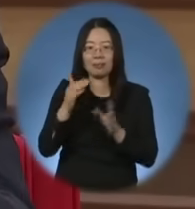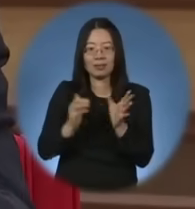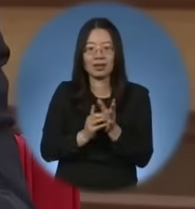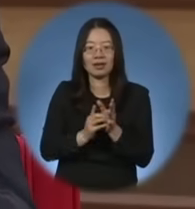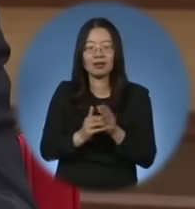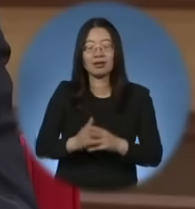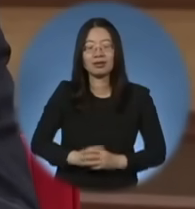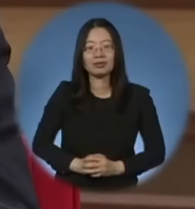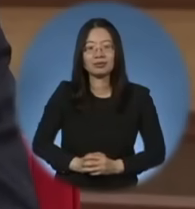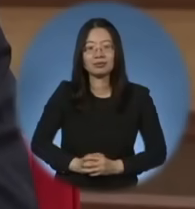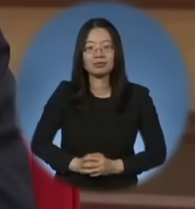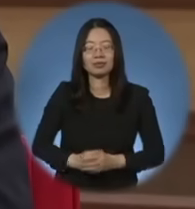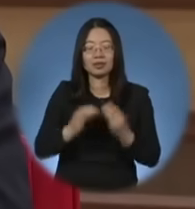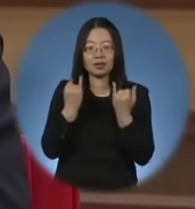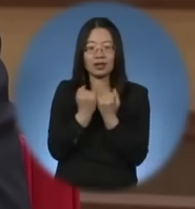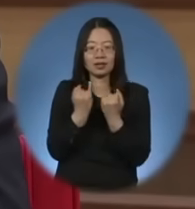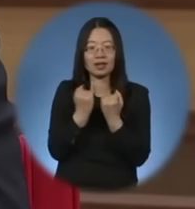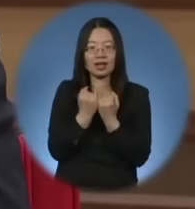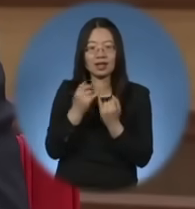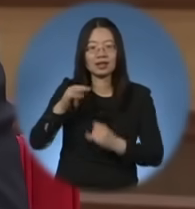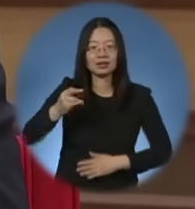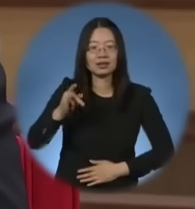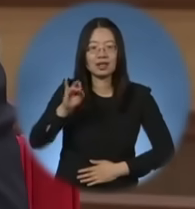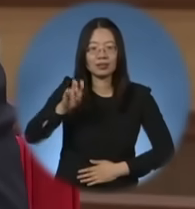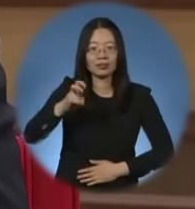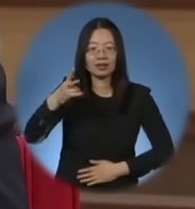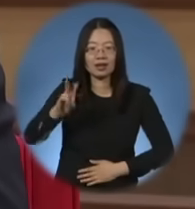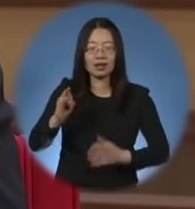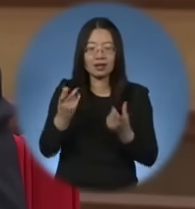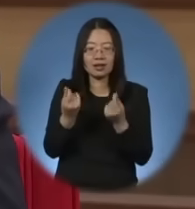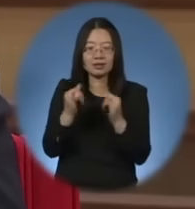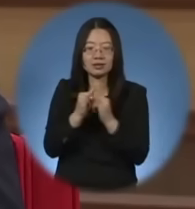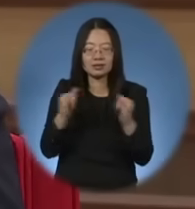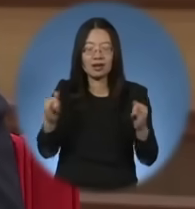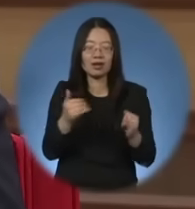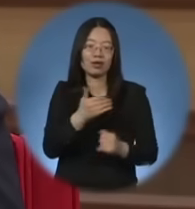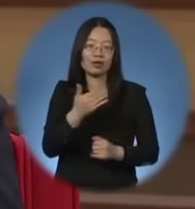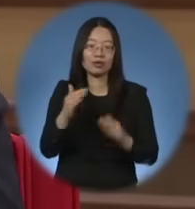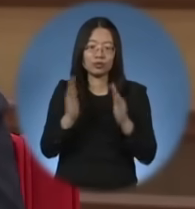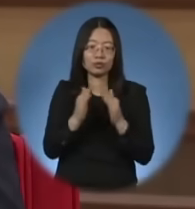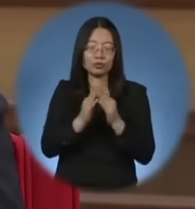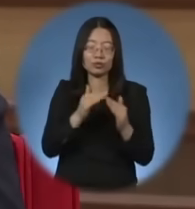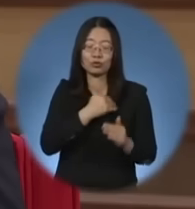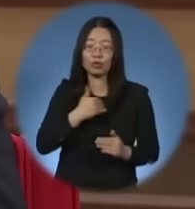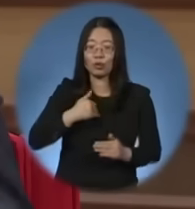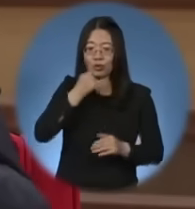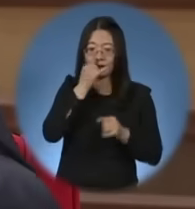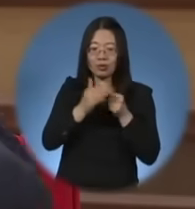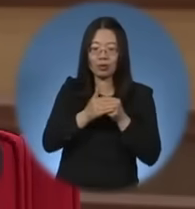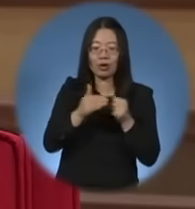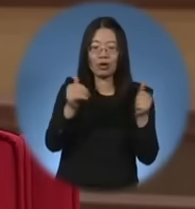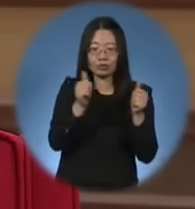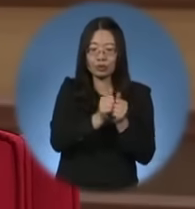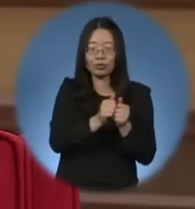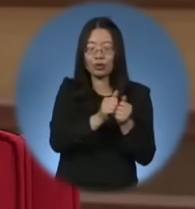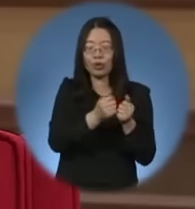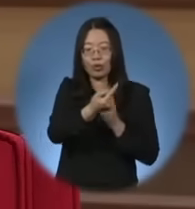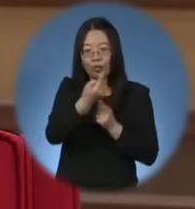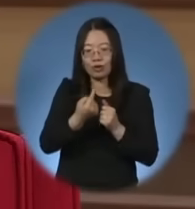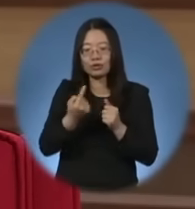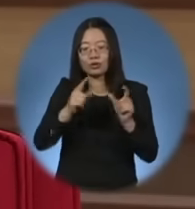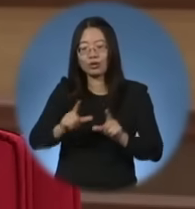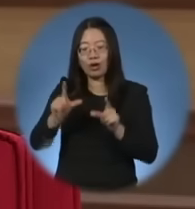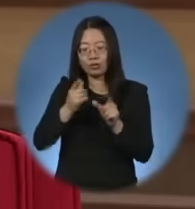했었어요 저 여자는 신사임당 같은 사람 여유가 있니까 집도 있고 하면은 남자가 들어오는